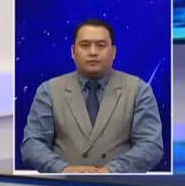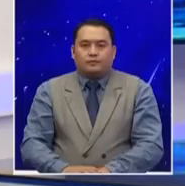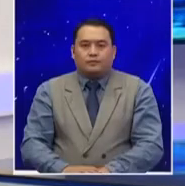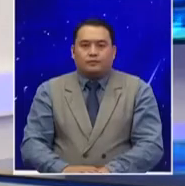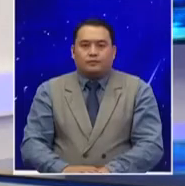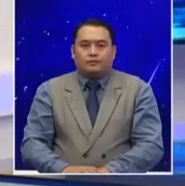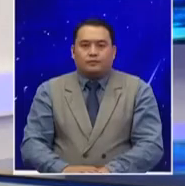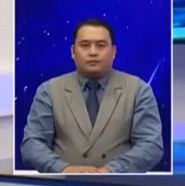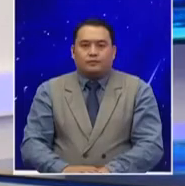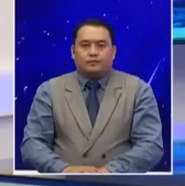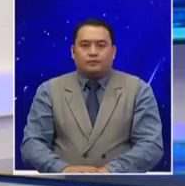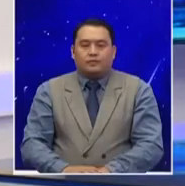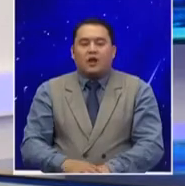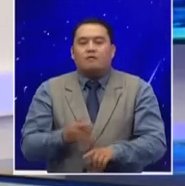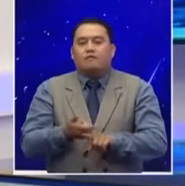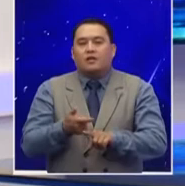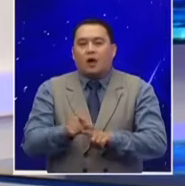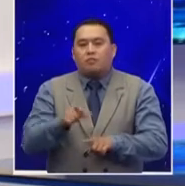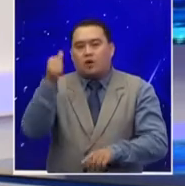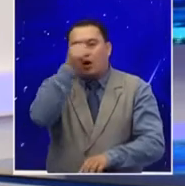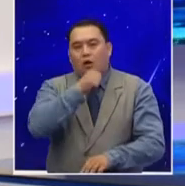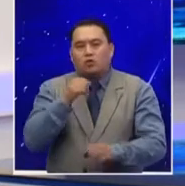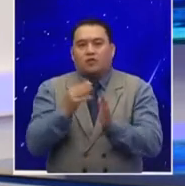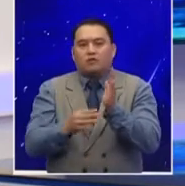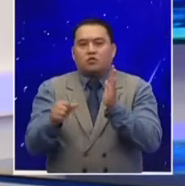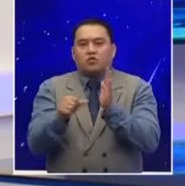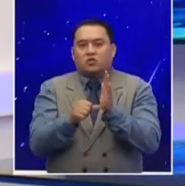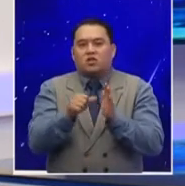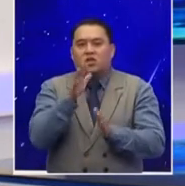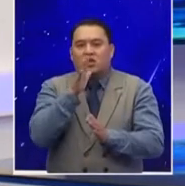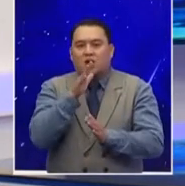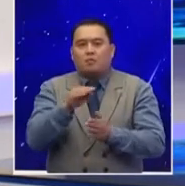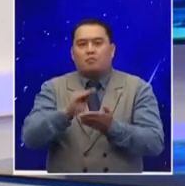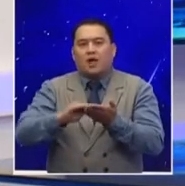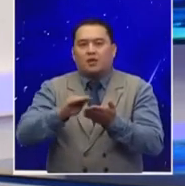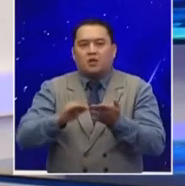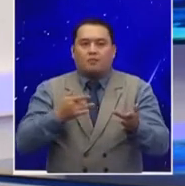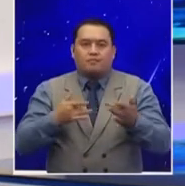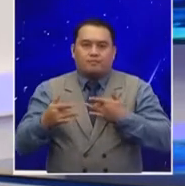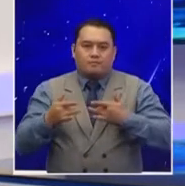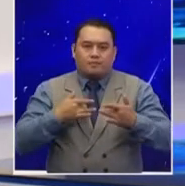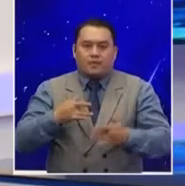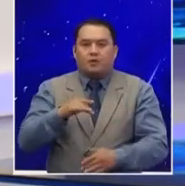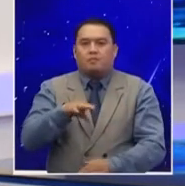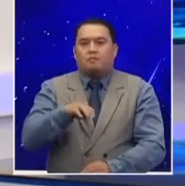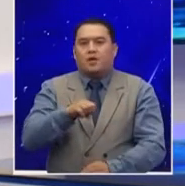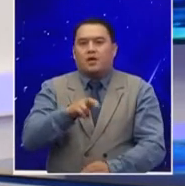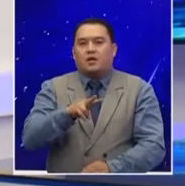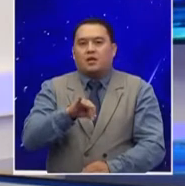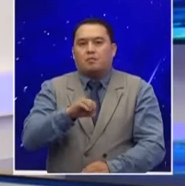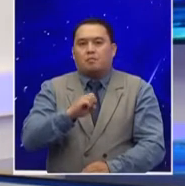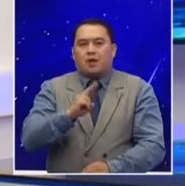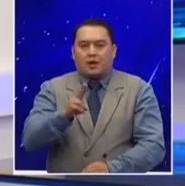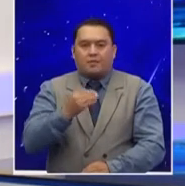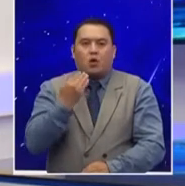Жив в памяти народной. В этом году исполнилось по 96 лет детскому писателю, поэту и сценаристу Бердыбеку